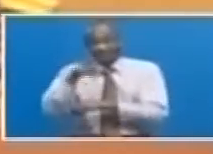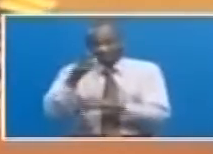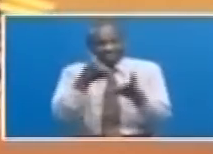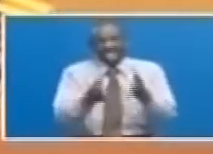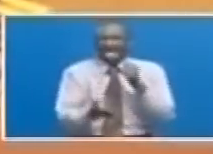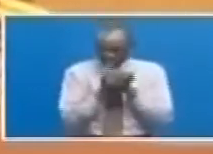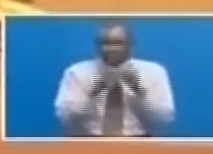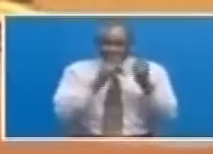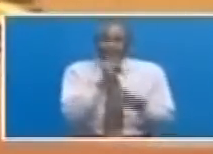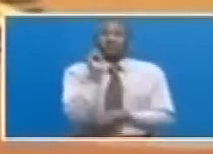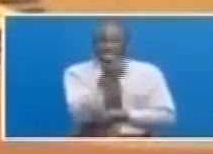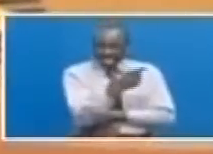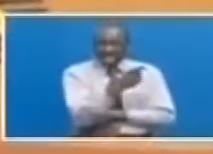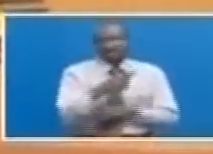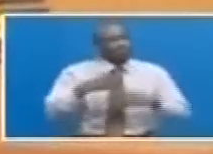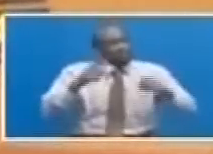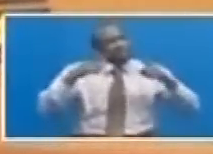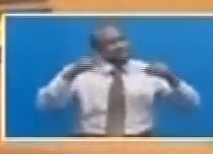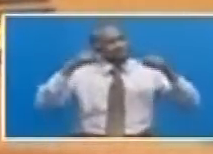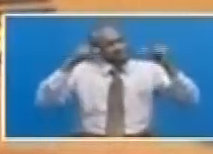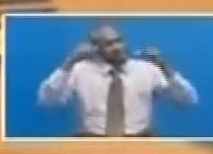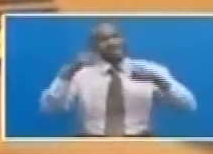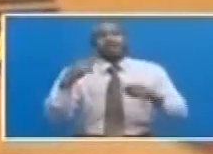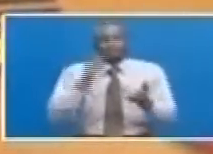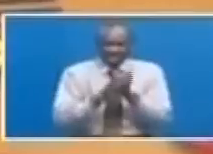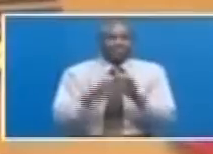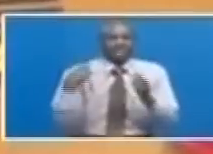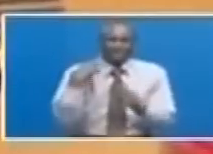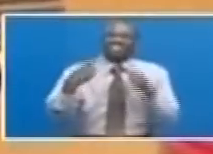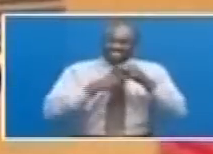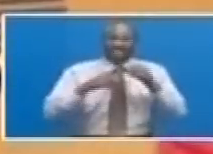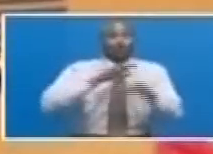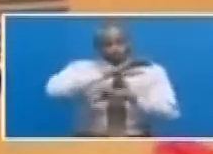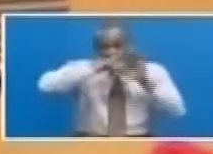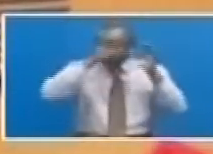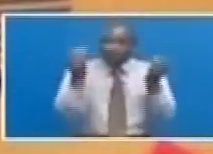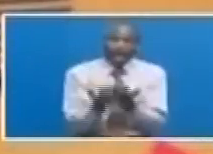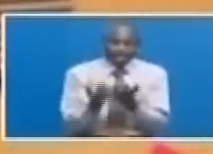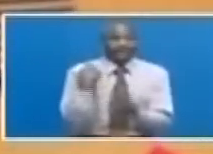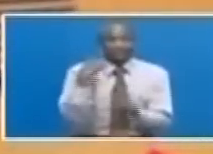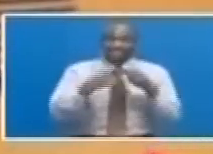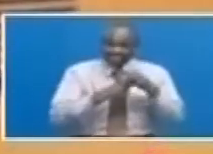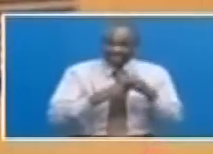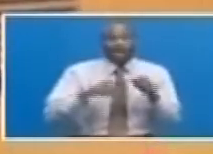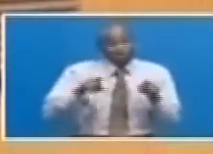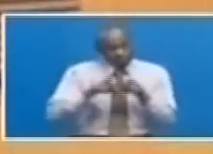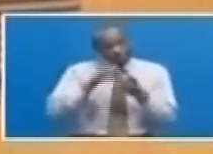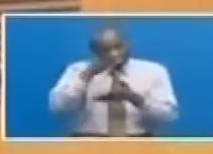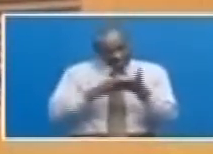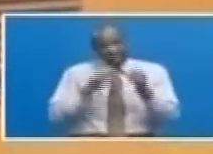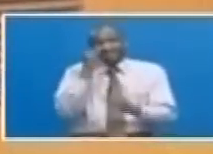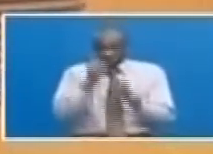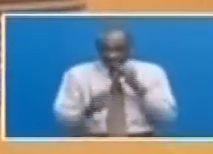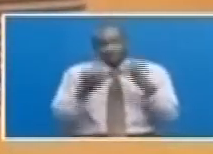kuisaidia pakubwa timu hiyo ya Kenya kuweza kuorodheshwa ya sita kote duniani na vile vile kufuzu kwa nusu fainali ya kombe